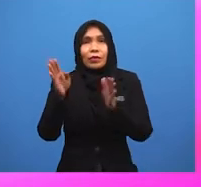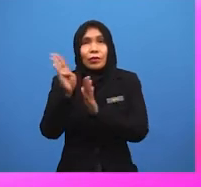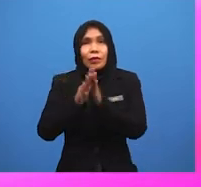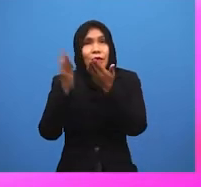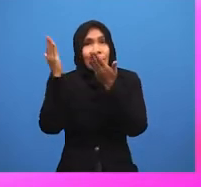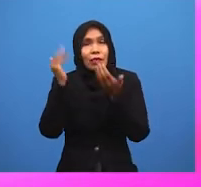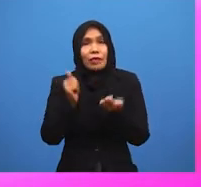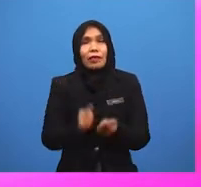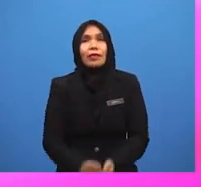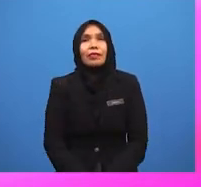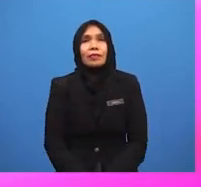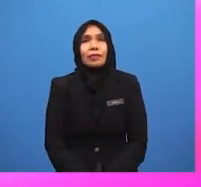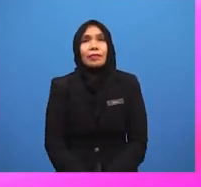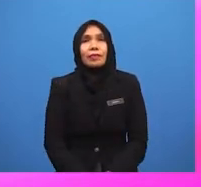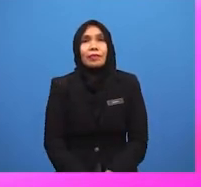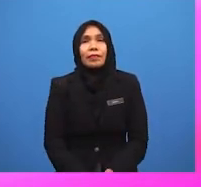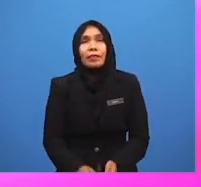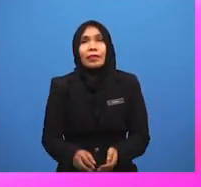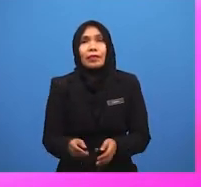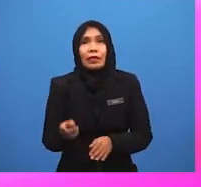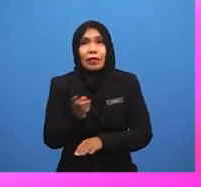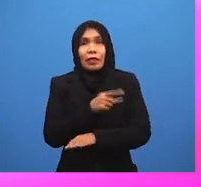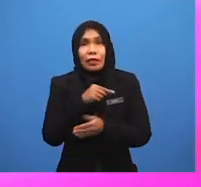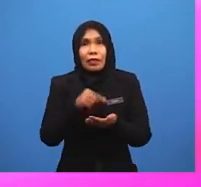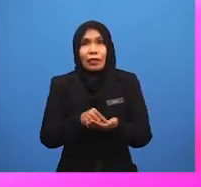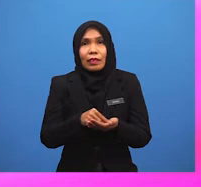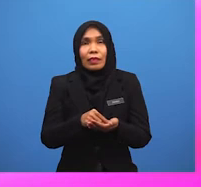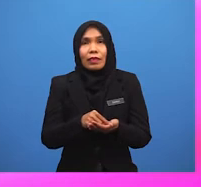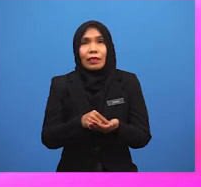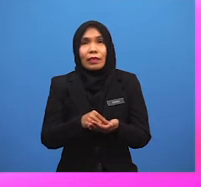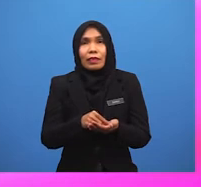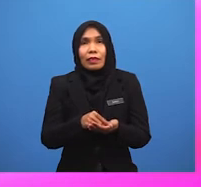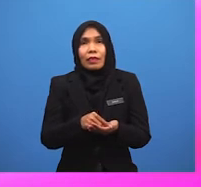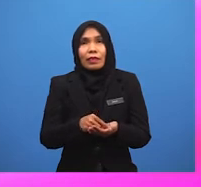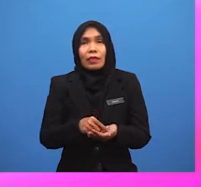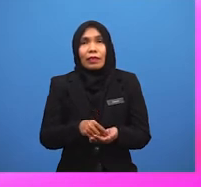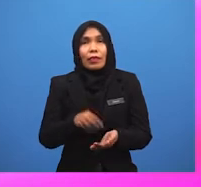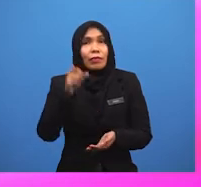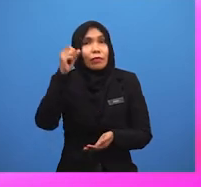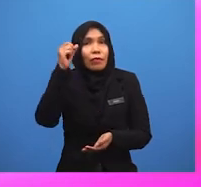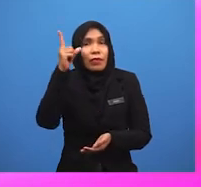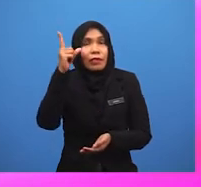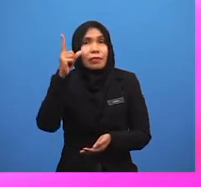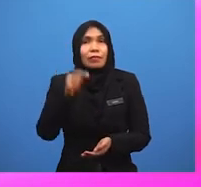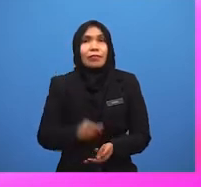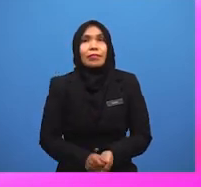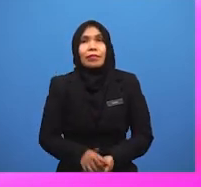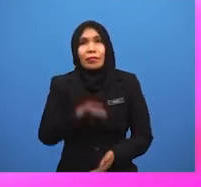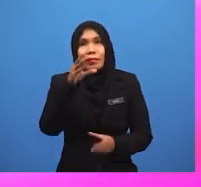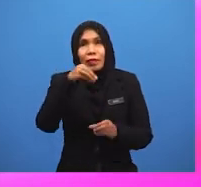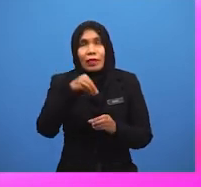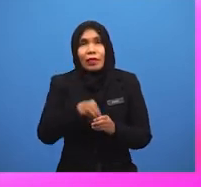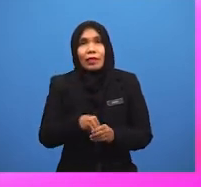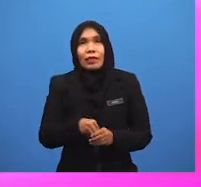Murid-murid, cikgu berharap apa yang cikgu sampaikan pada hari ini mengukuhkan lagi